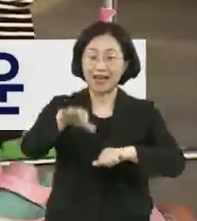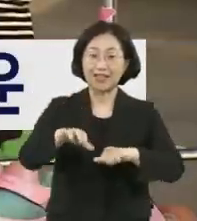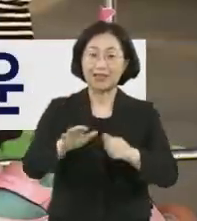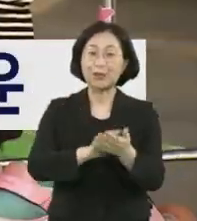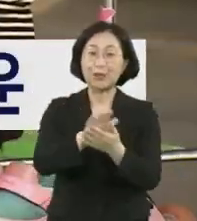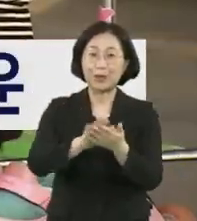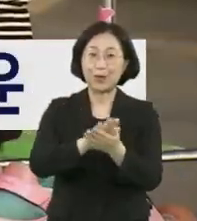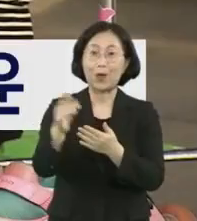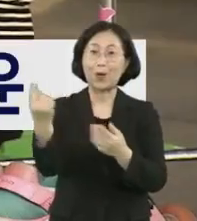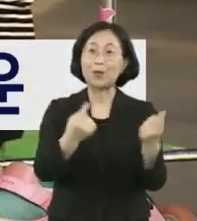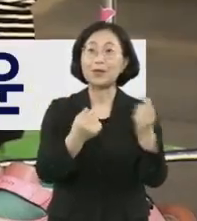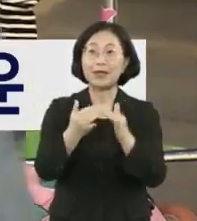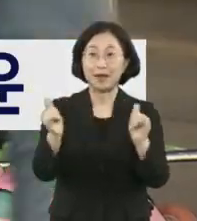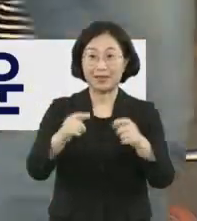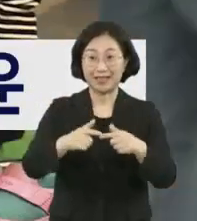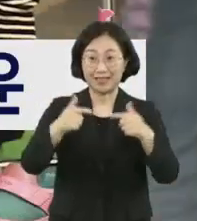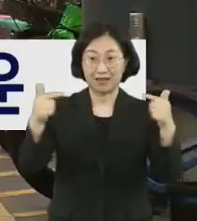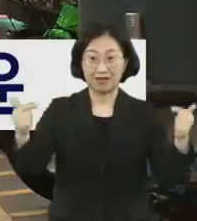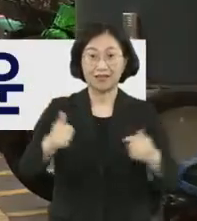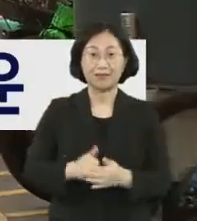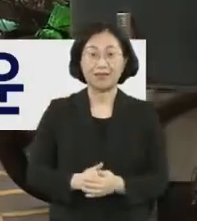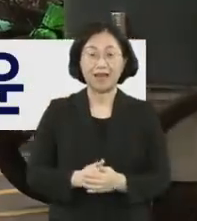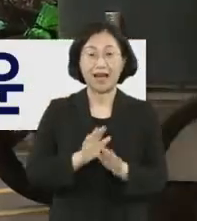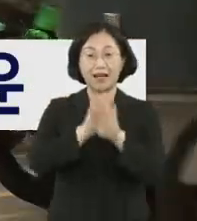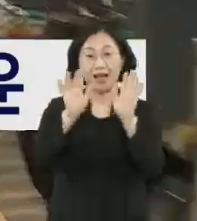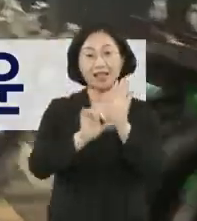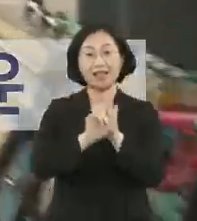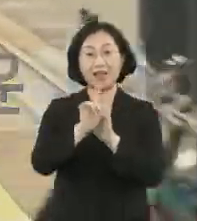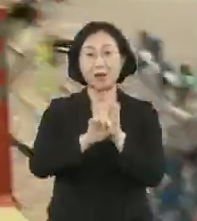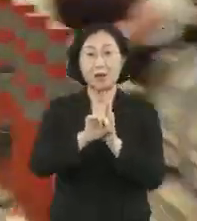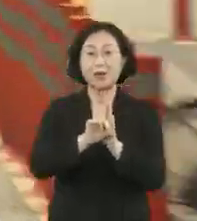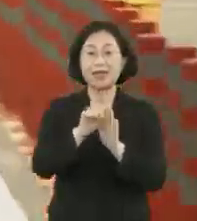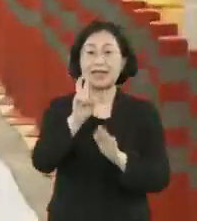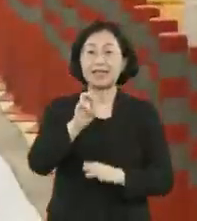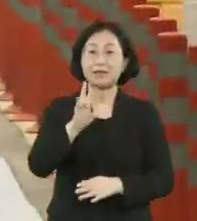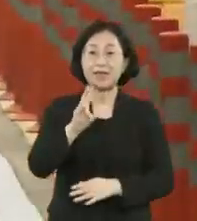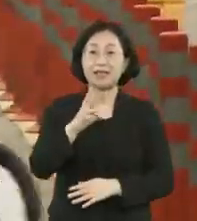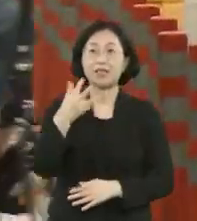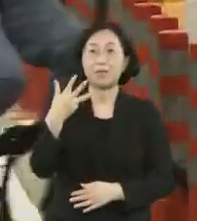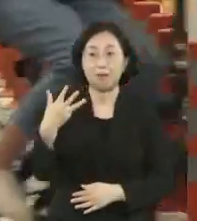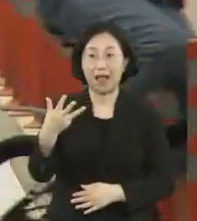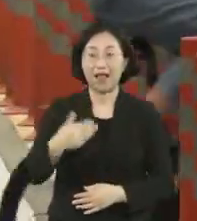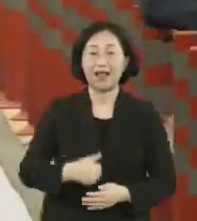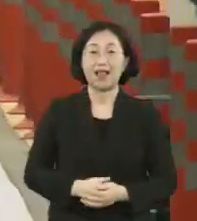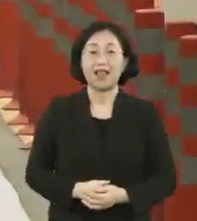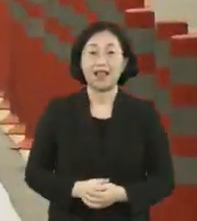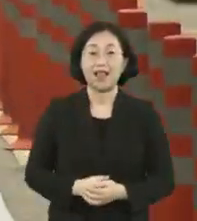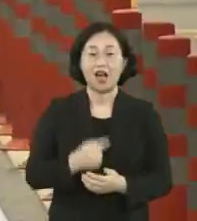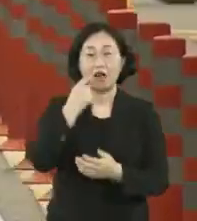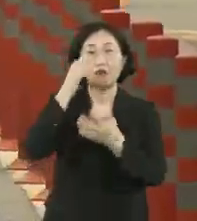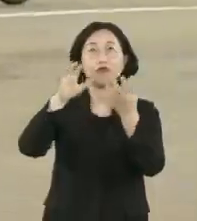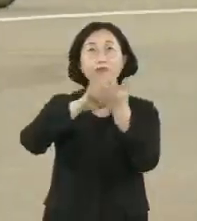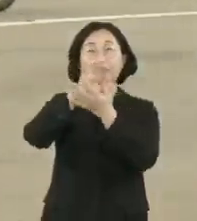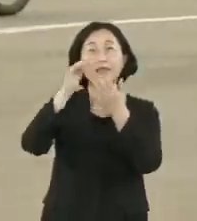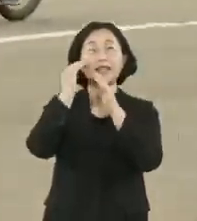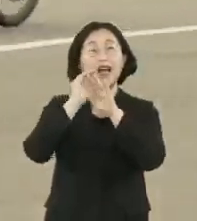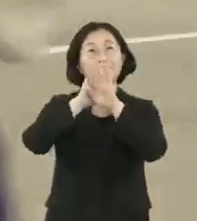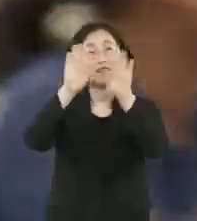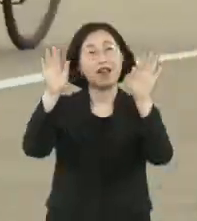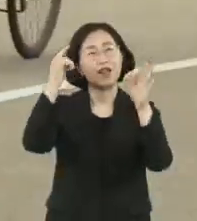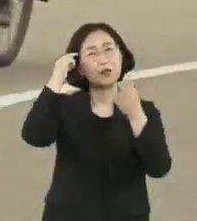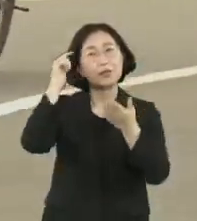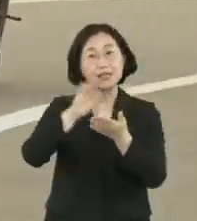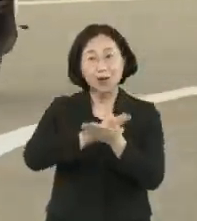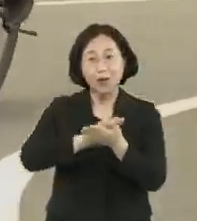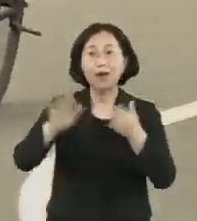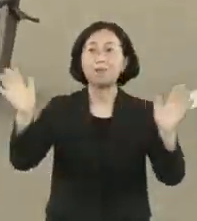나들이객들이 부쩍 늘었습니다. 대전의 낮 최고 기온이 24.8도에 그치는 등 구름 낀 하늘에 시원한